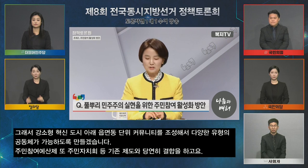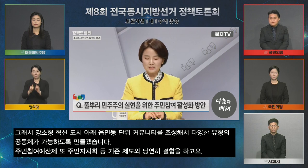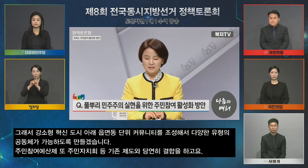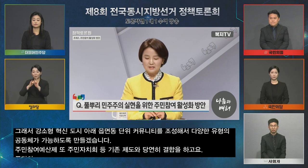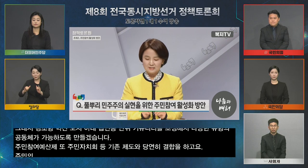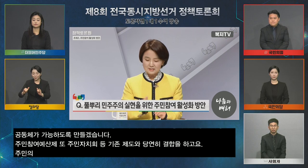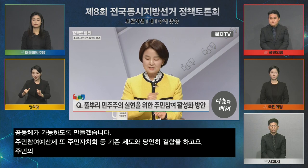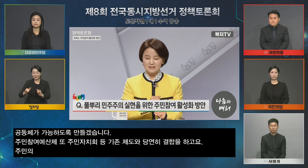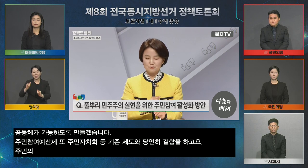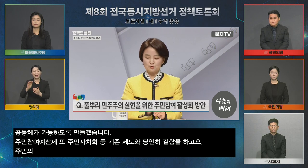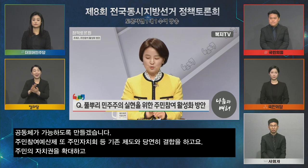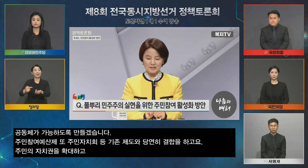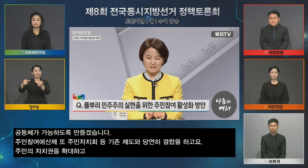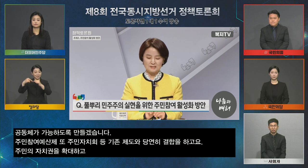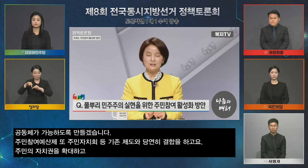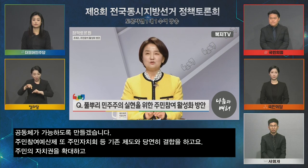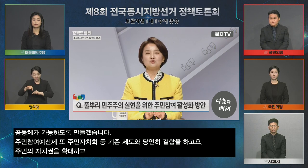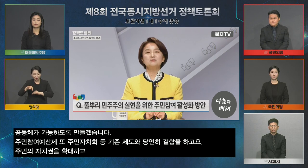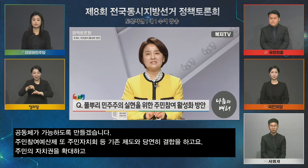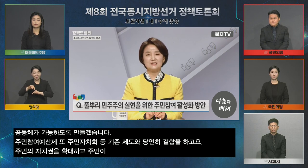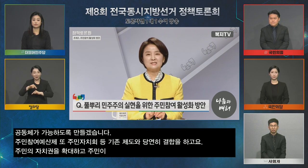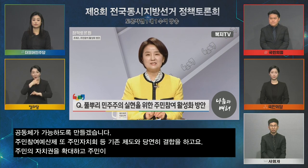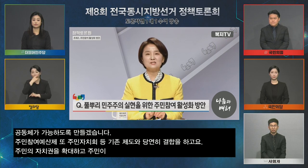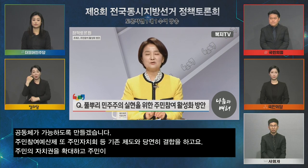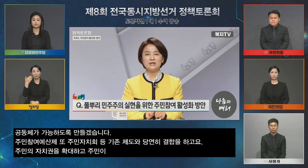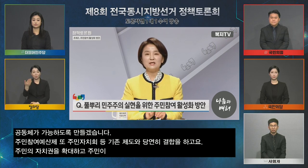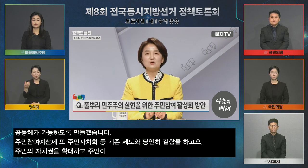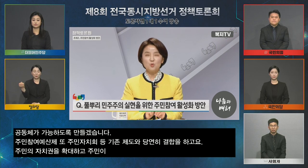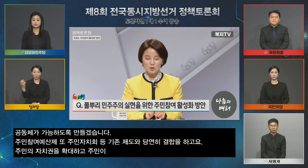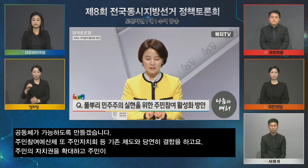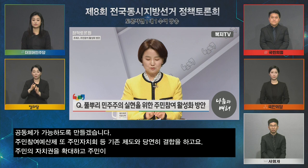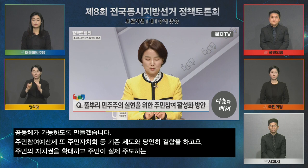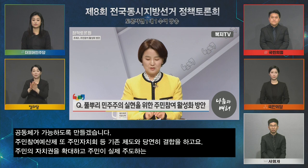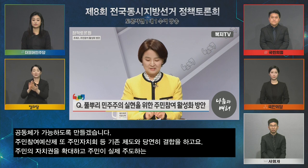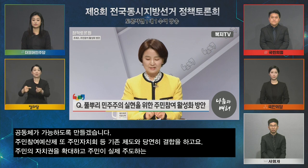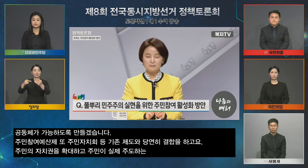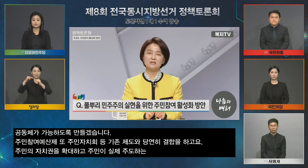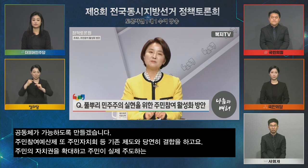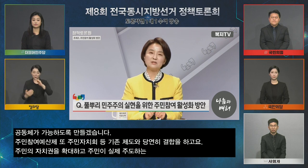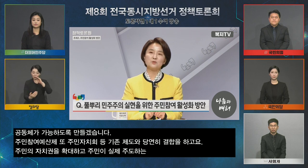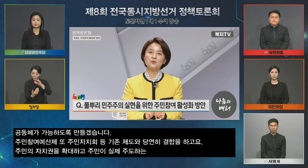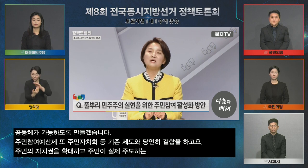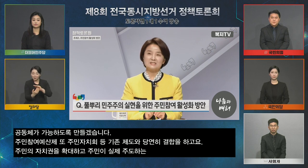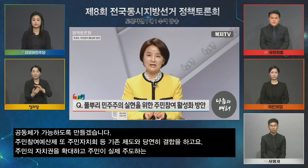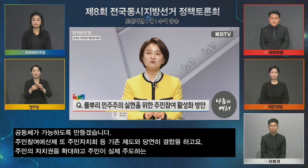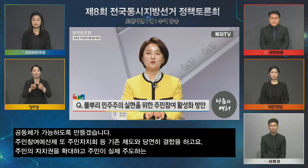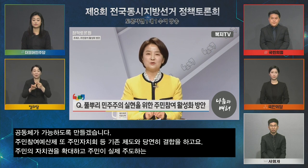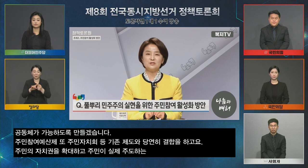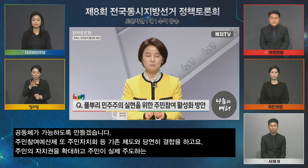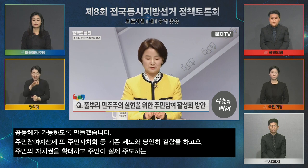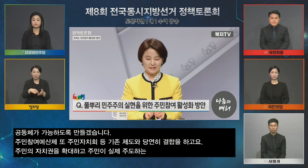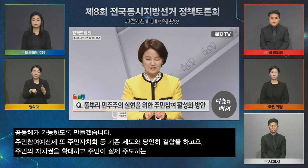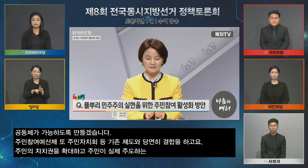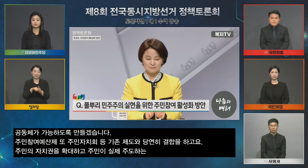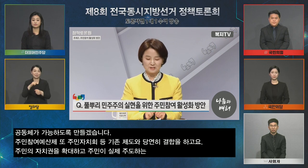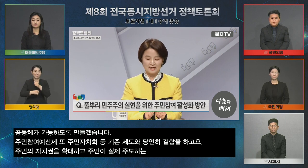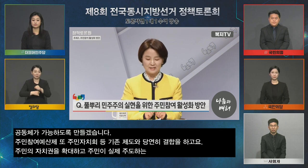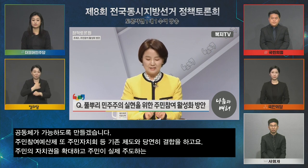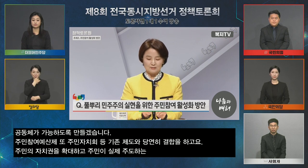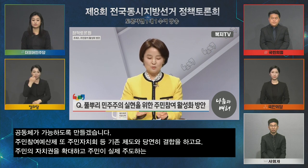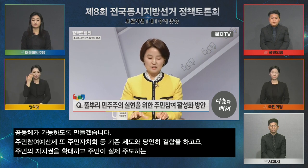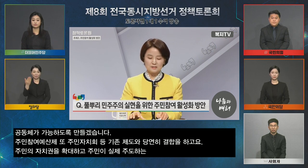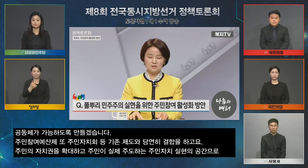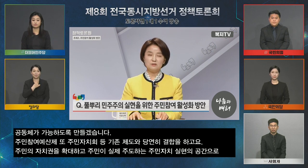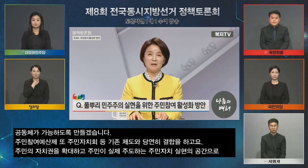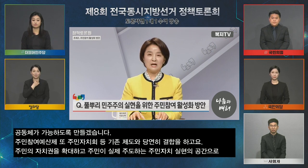주민이 실제 주도하는 주민자치 실현의 공간으로 자리매김되도록 자율권을 보장하겠습니다.